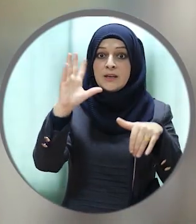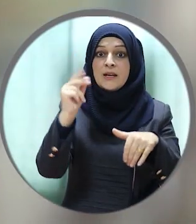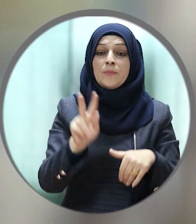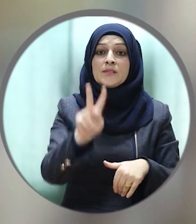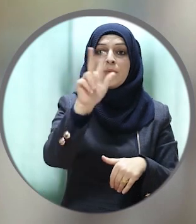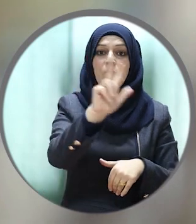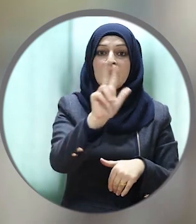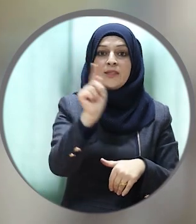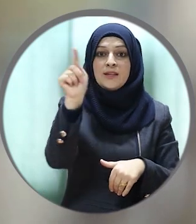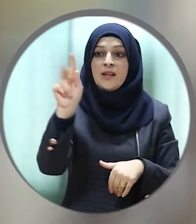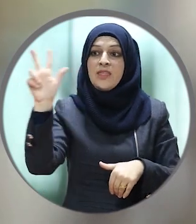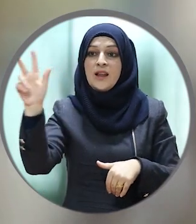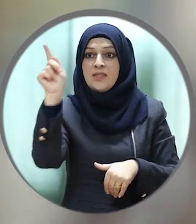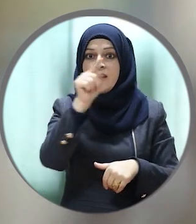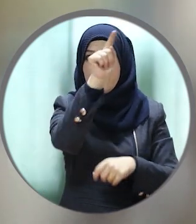في المعاقين